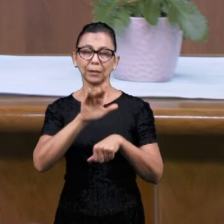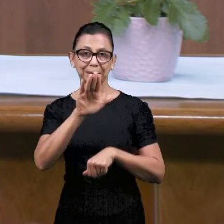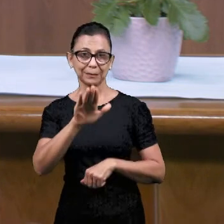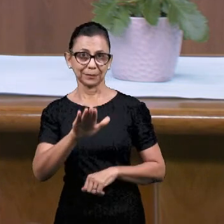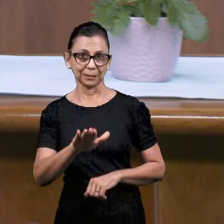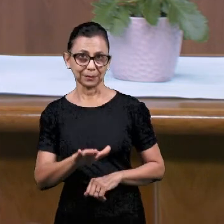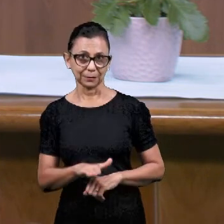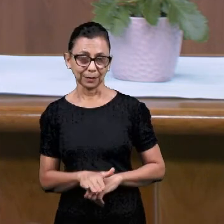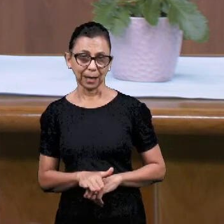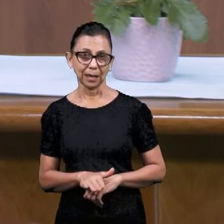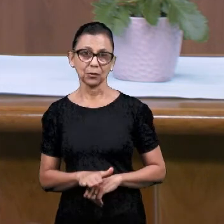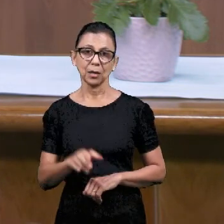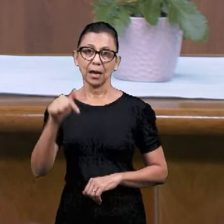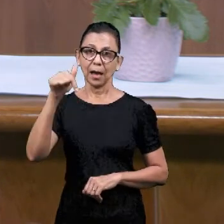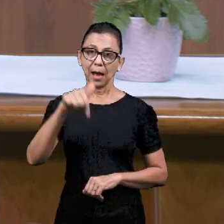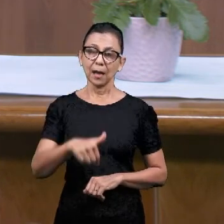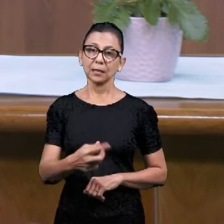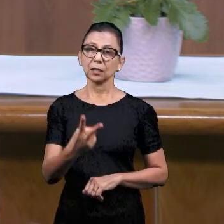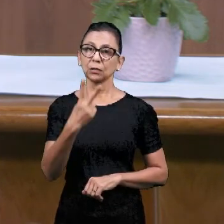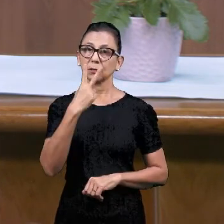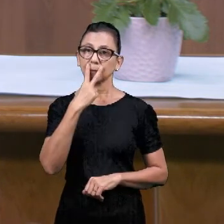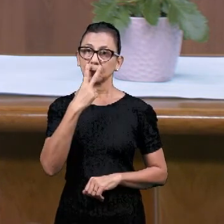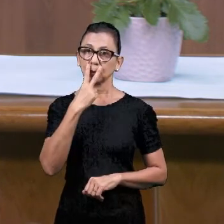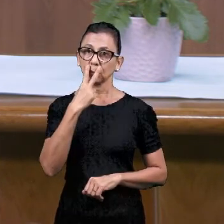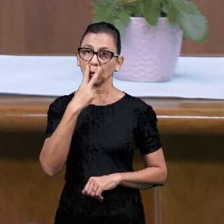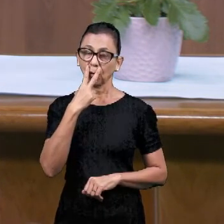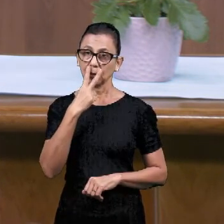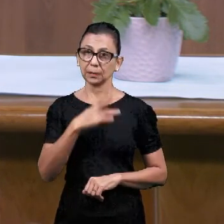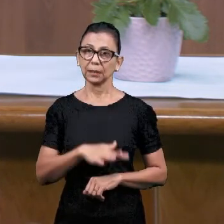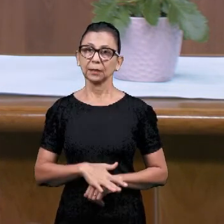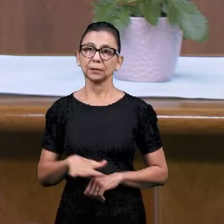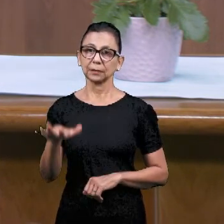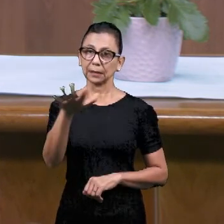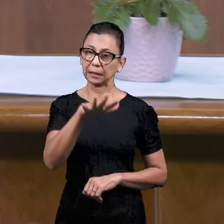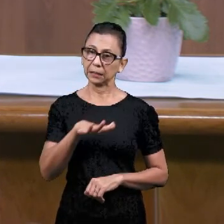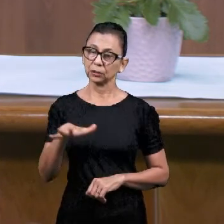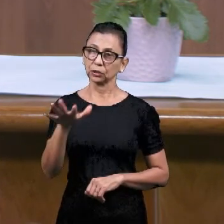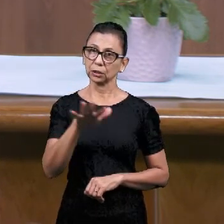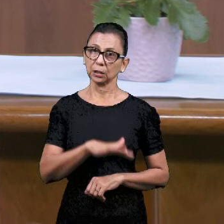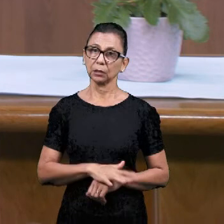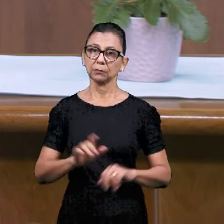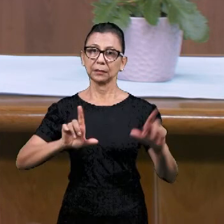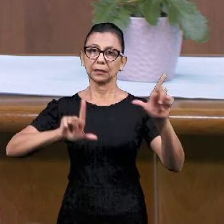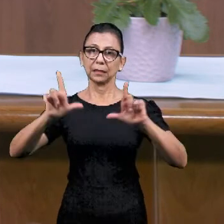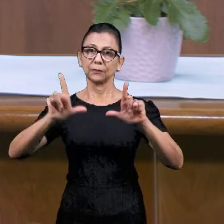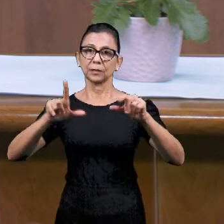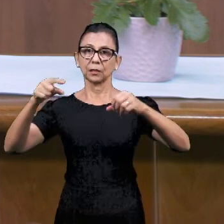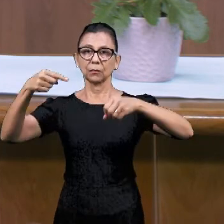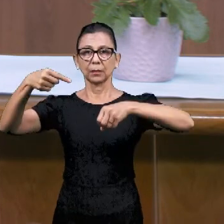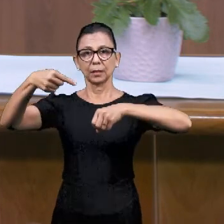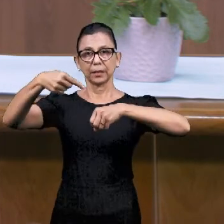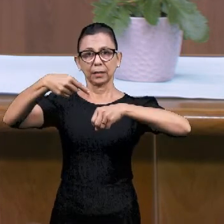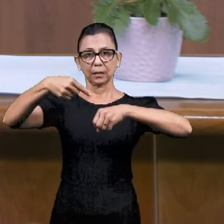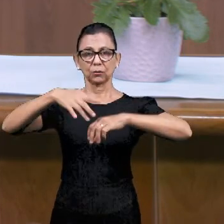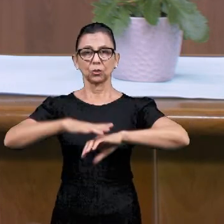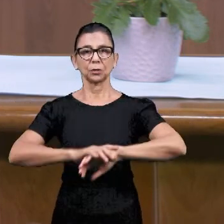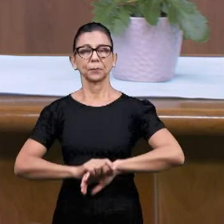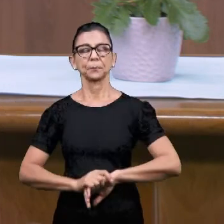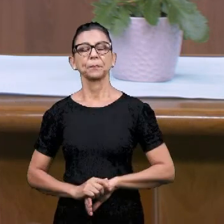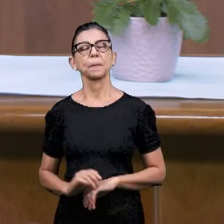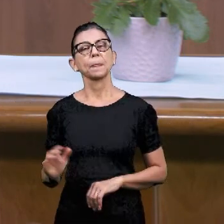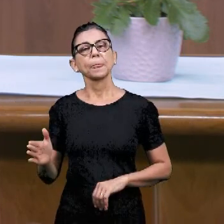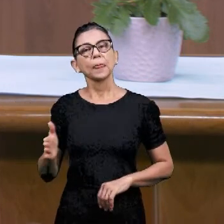1h30 de l'après-midi pour ceux qui habitent dans la région métropolitaine de Vitória, une programmation par la Rede TV. Et à